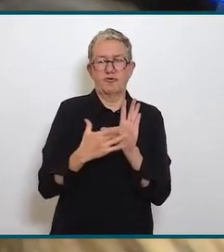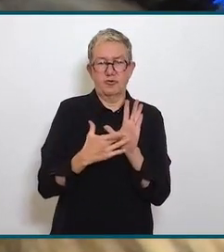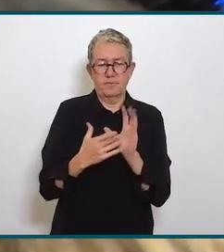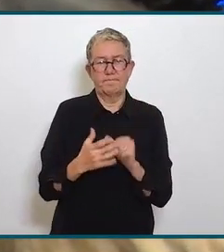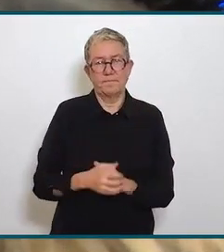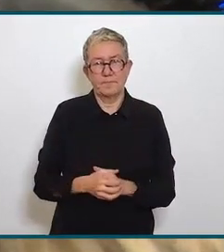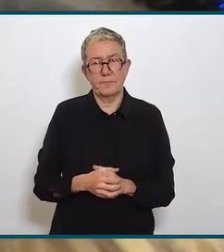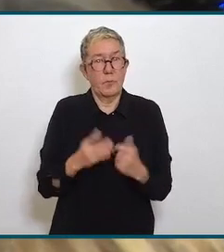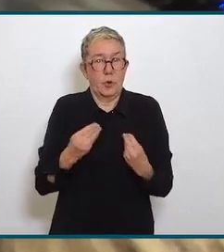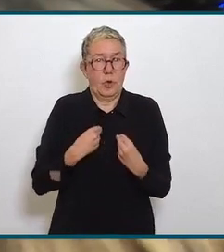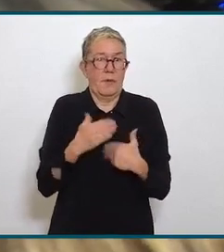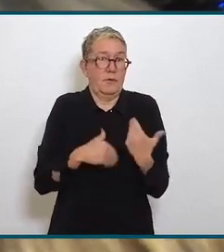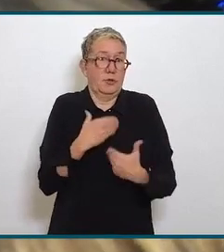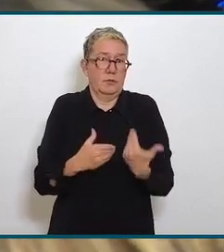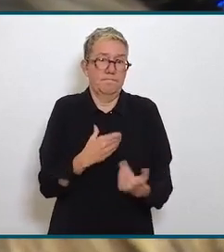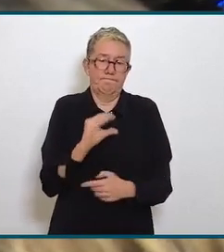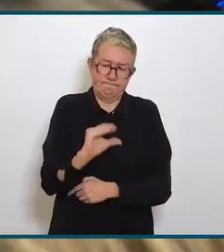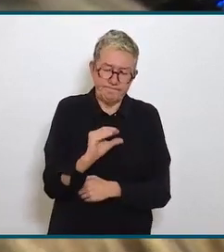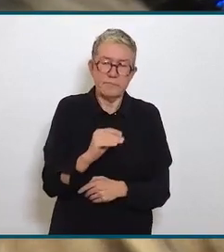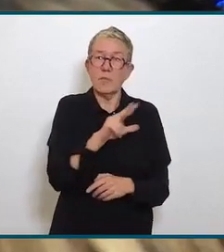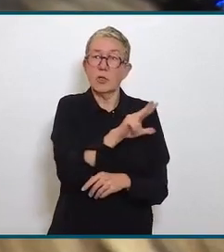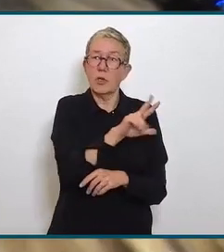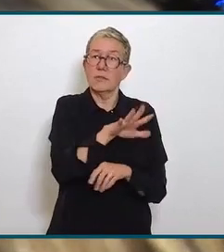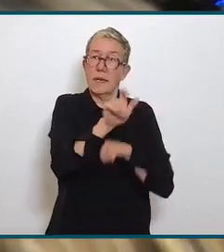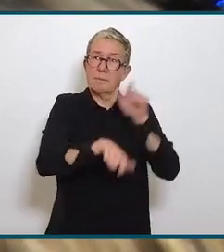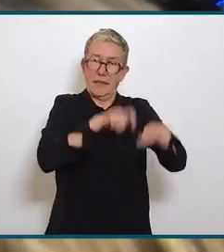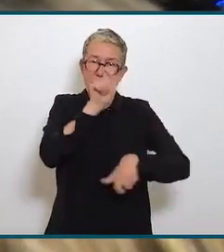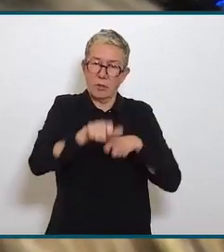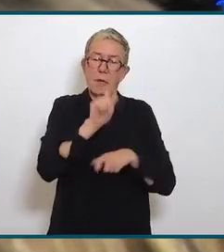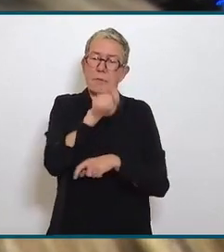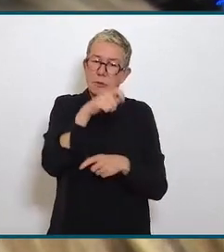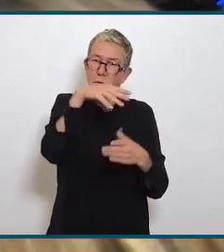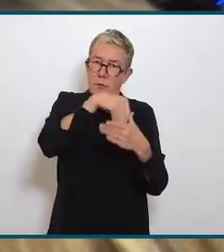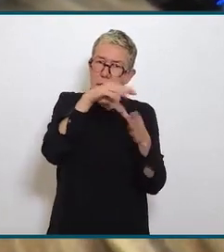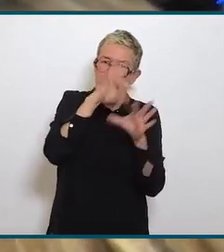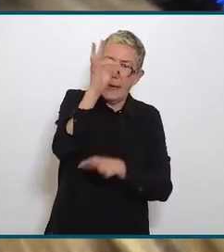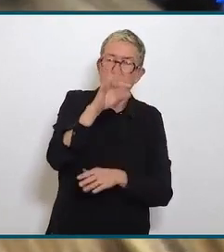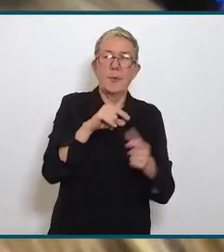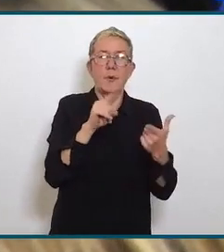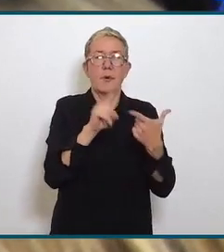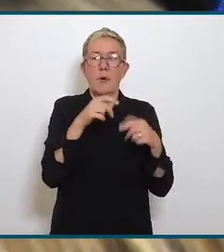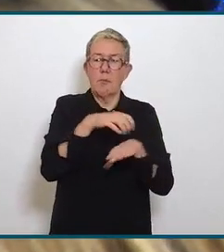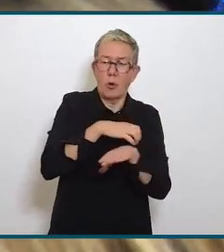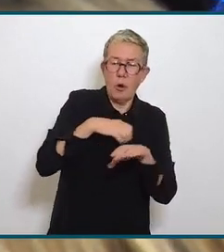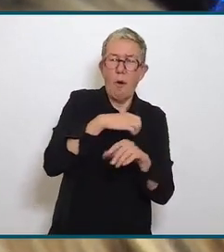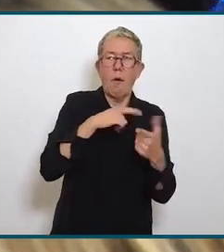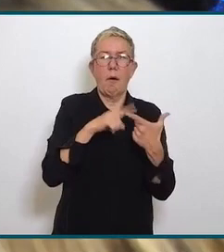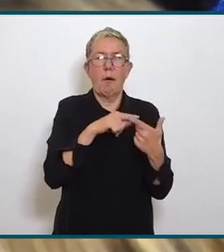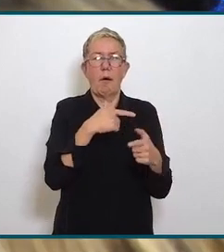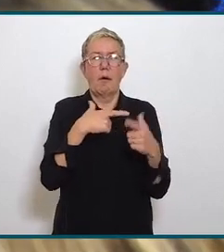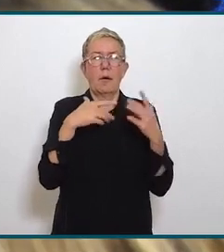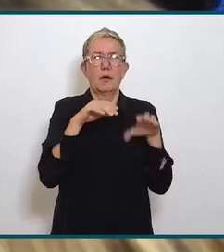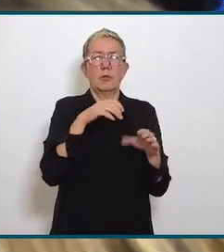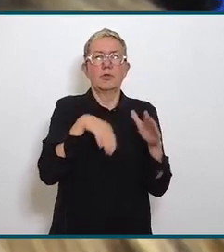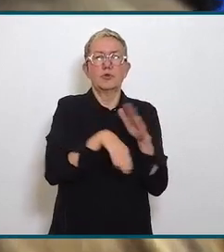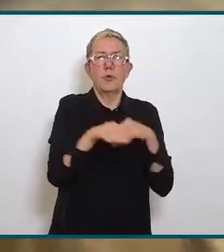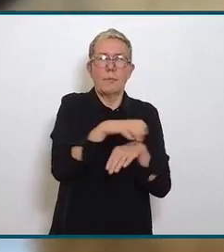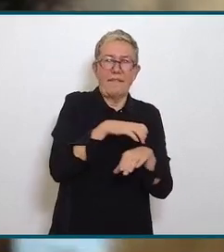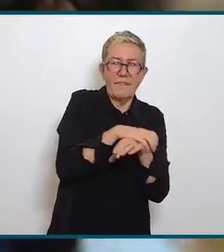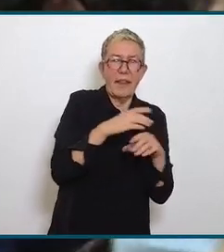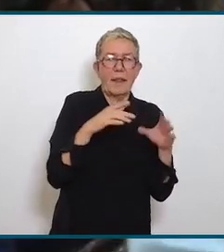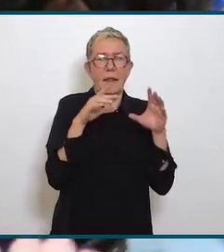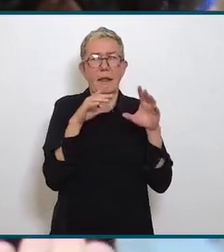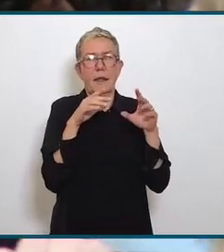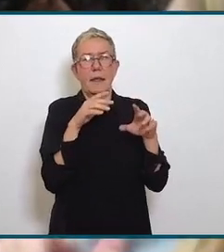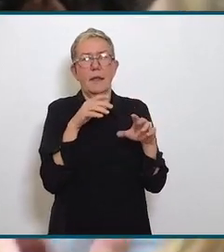d'avancer. 35 personnes avec des élus, bien sûr, mais aussi le procureur, le commissaire central, le sous-préfet et toute une série d'acteurs qui ont